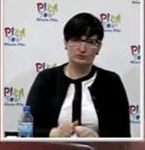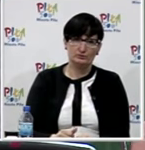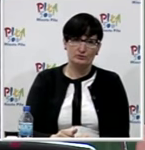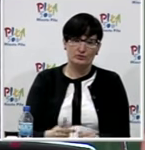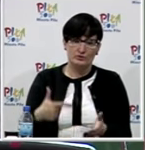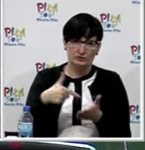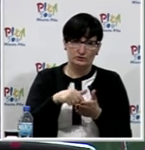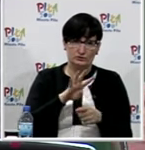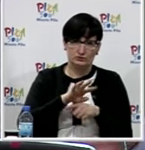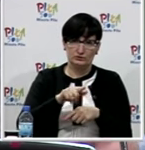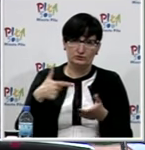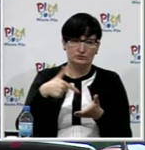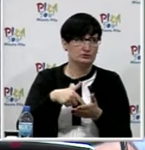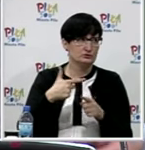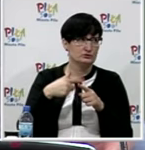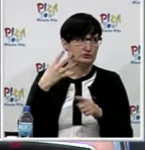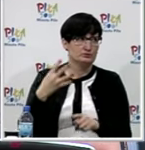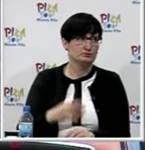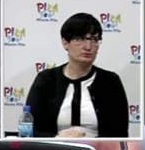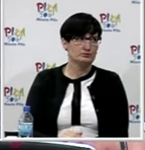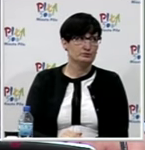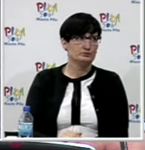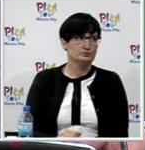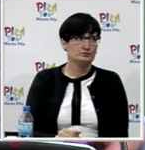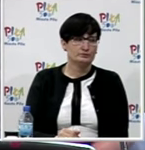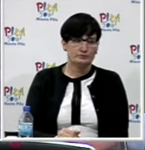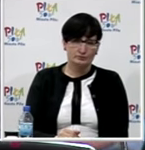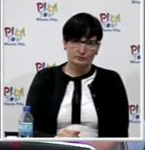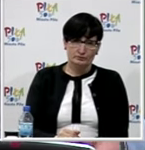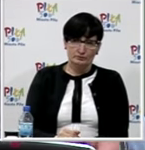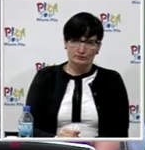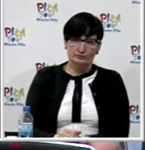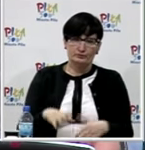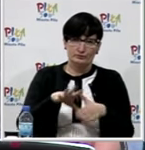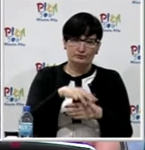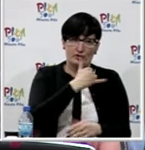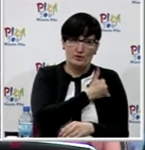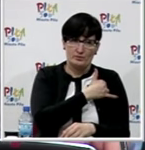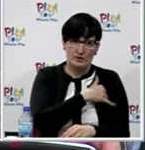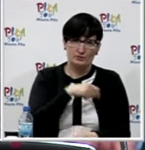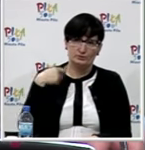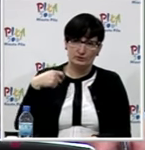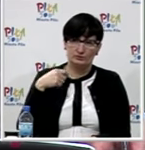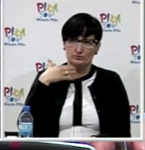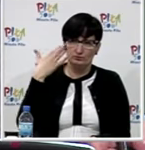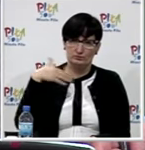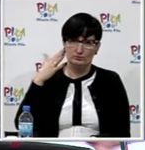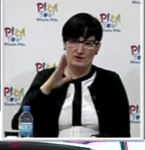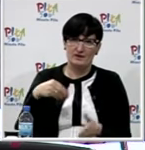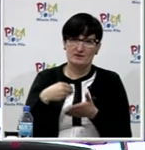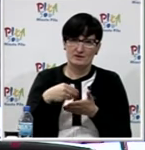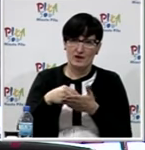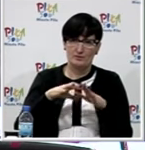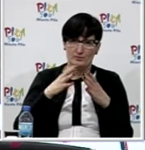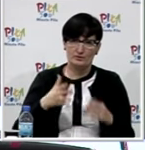2014-2024. Jest to numer druku 779. W imieniu prezydenta punkt ten referować będzie skarbnik gminy